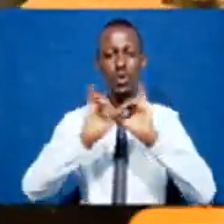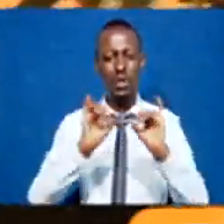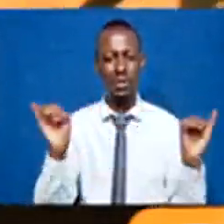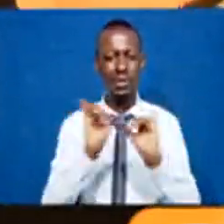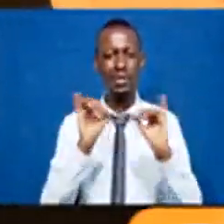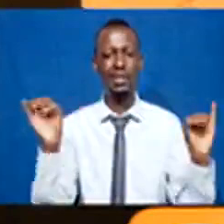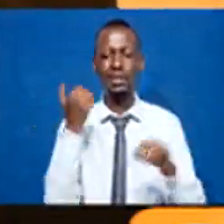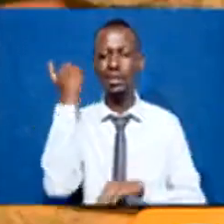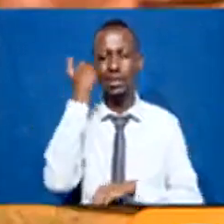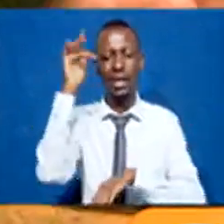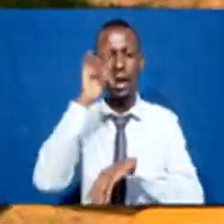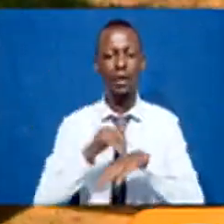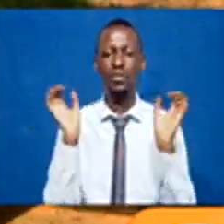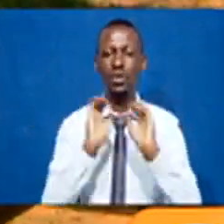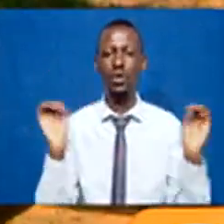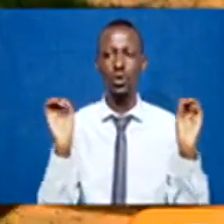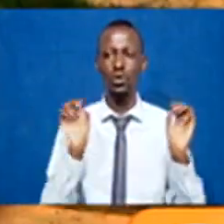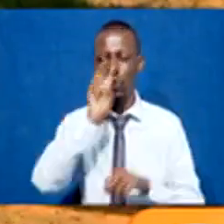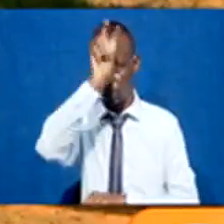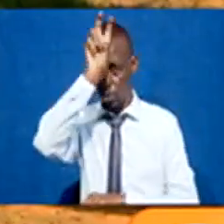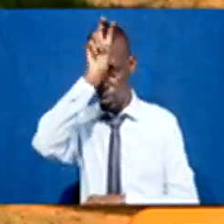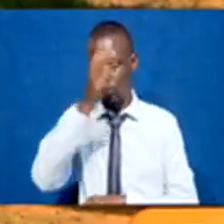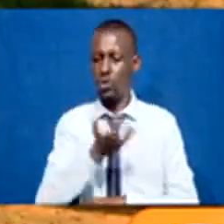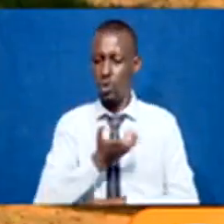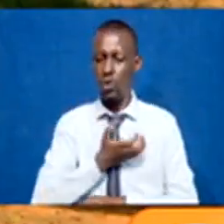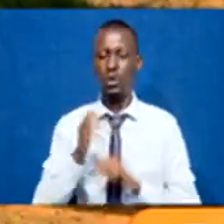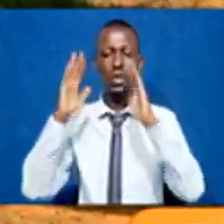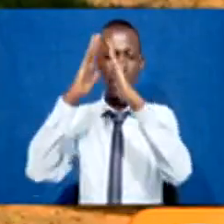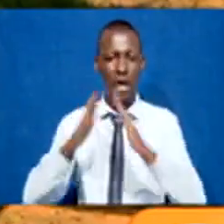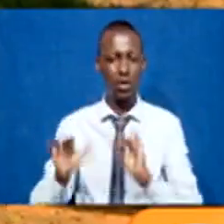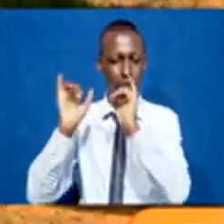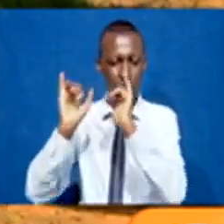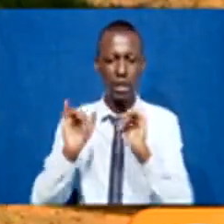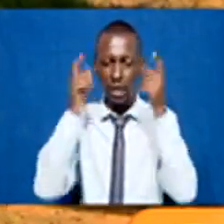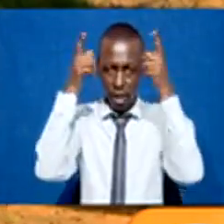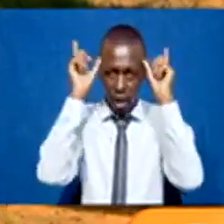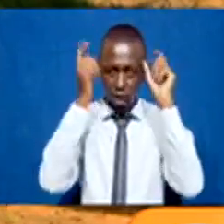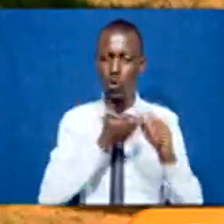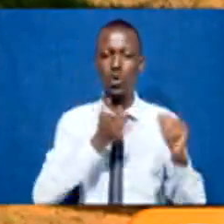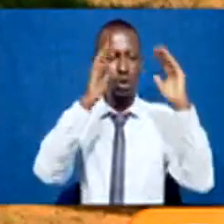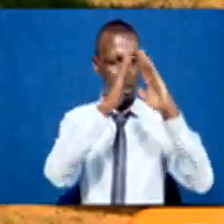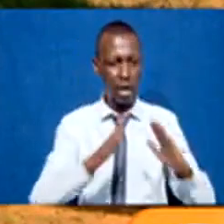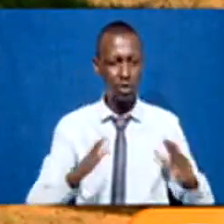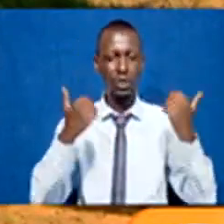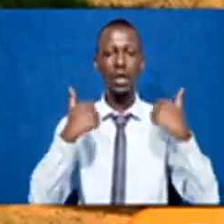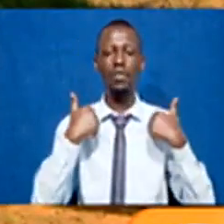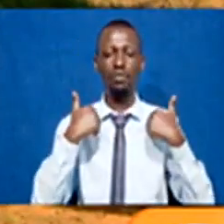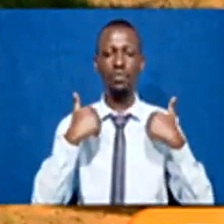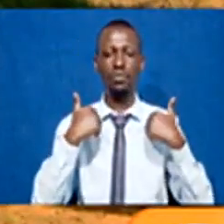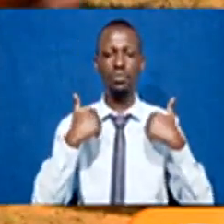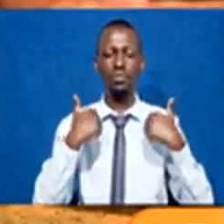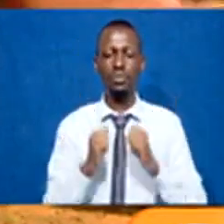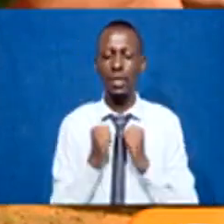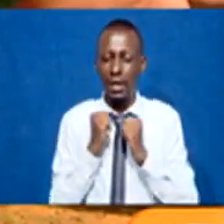magonjwa. Mbuzi zinalala, ziko na nyumba zao. Nguruwe ziko na nyumba zao. Ng'ombe pia iko na mali, zinafanya nini? Zinalala. So ni ngumu sana